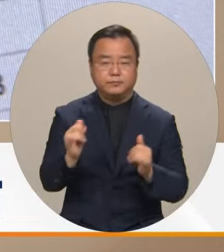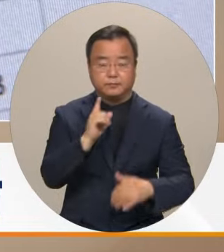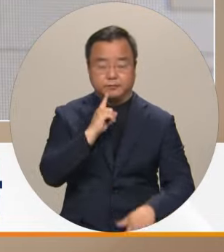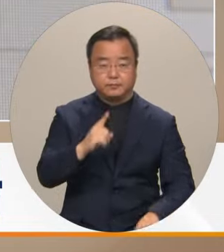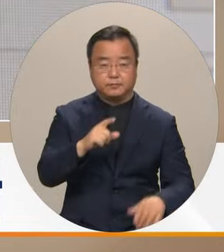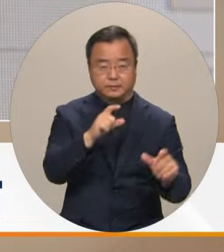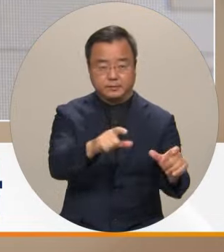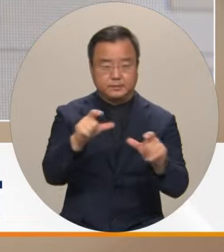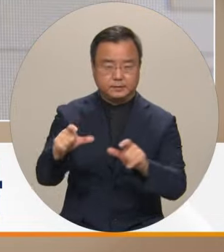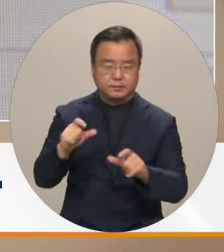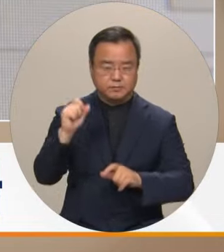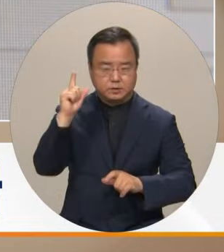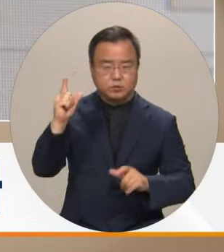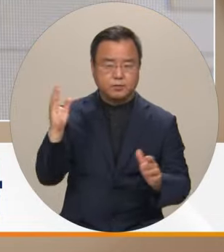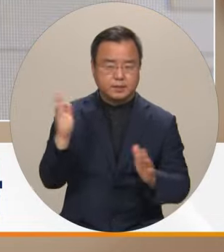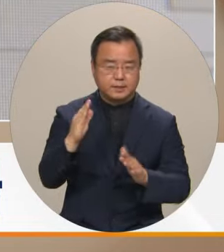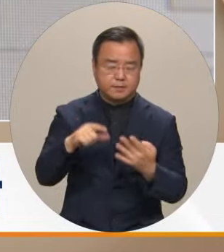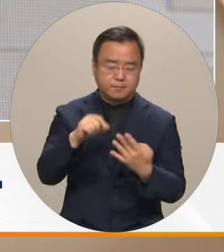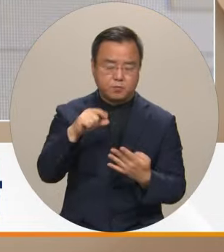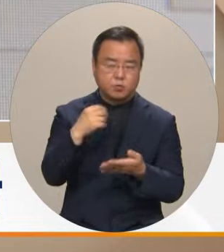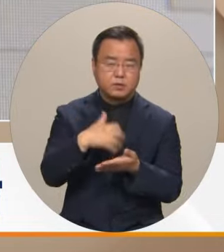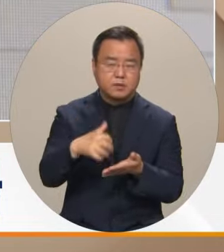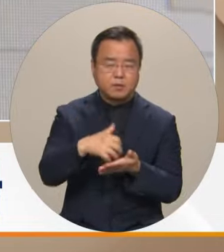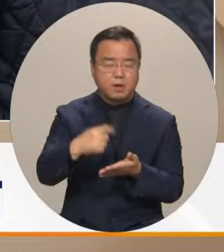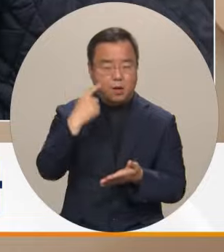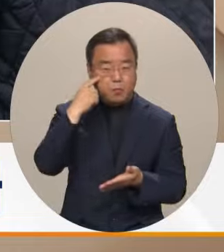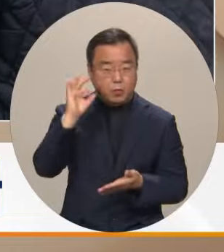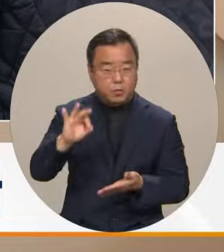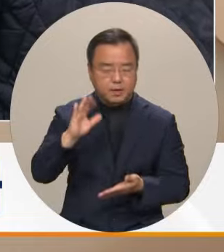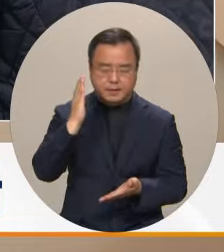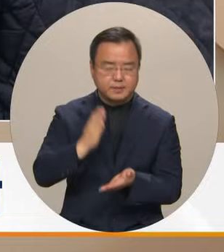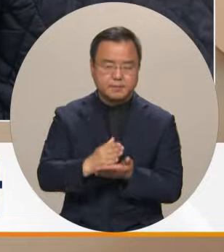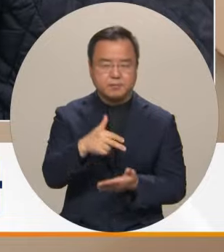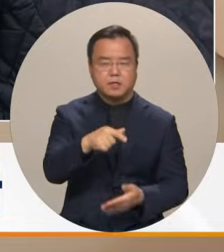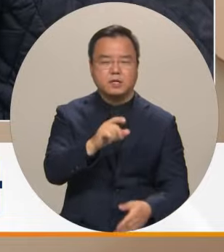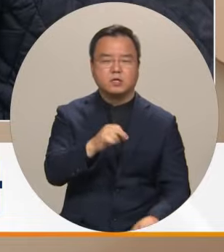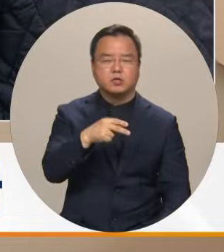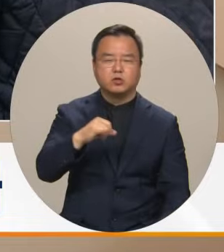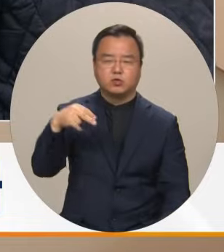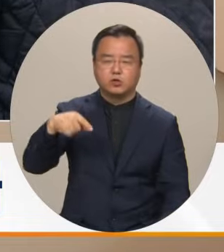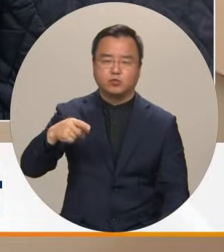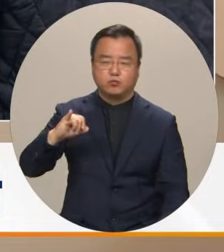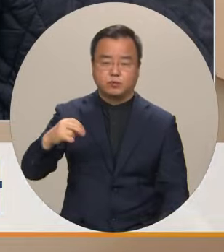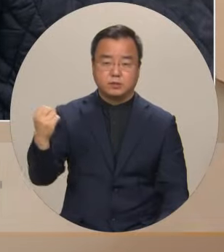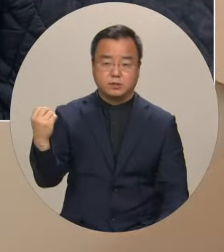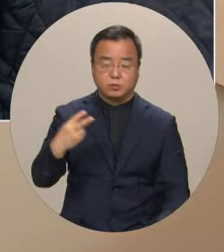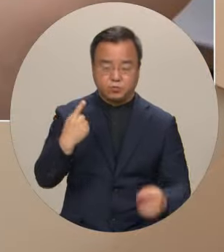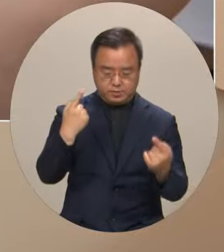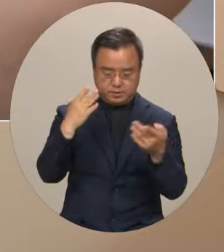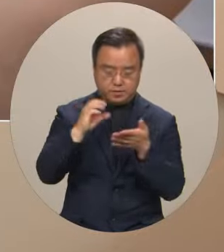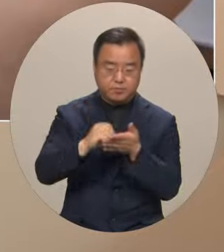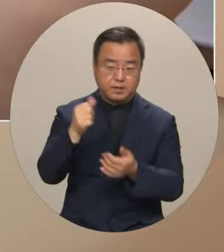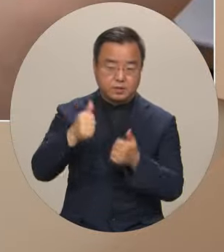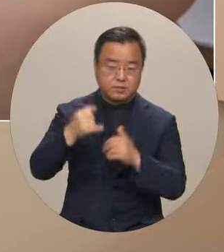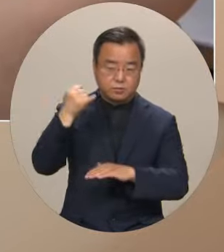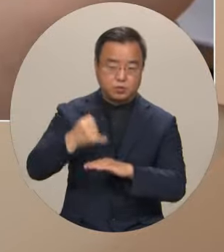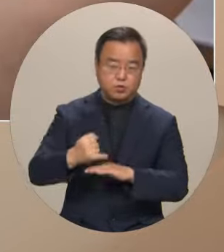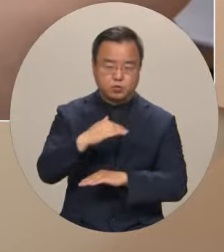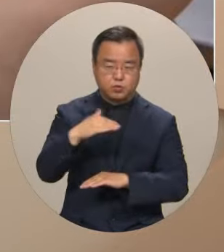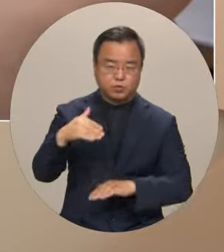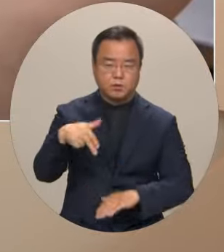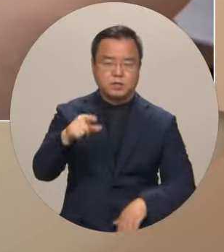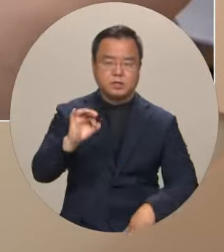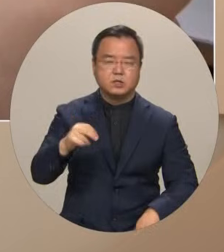인재전형 숫자만 볼게 아니라 정시와 수시의 비율 수능 저수 정시 이월 등 다양한 관점에서